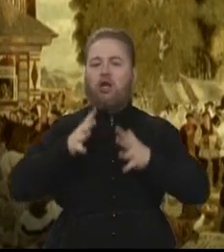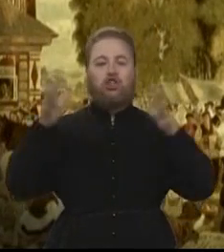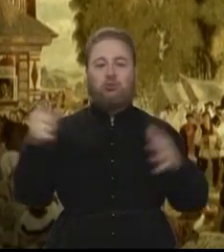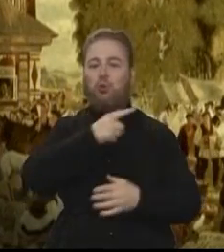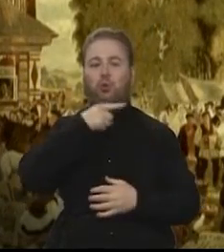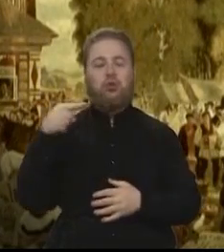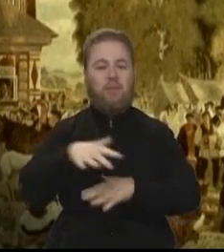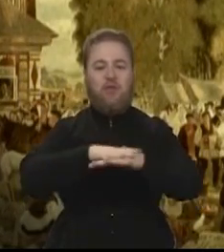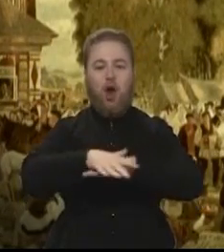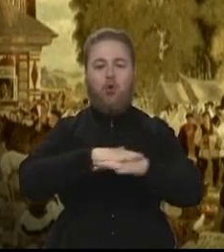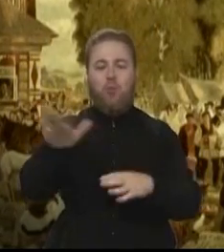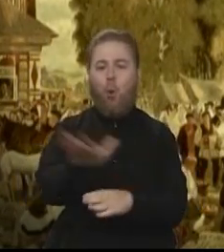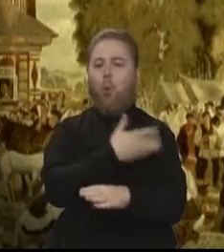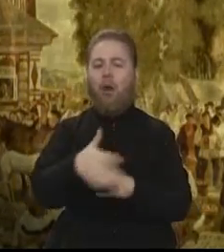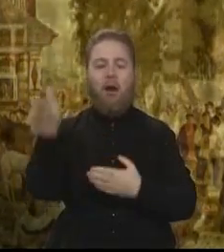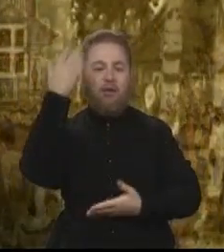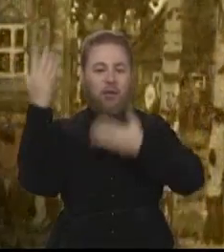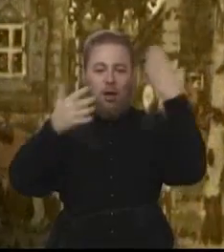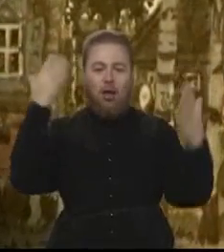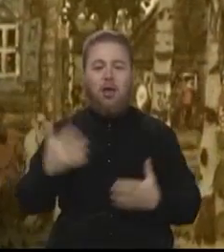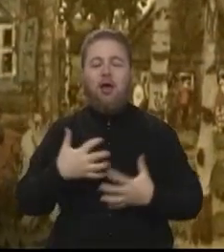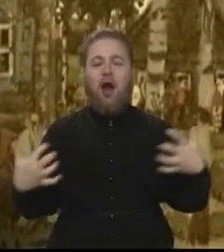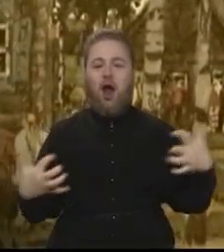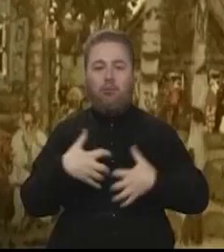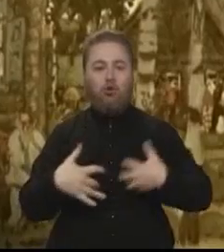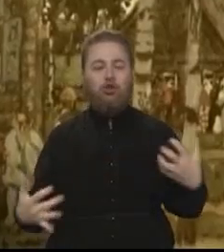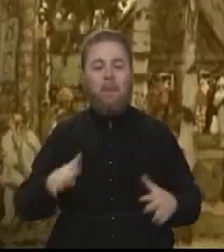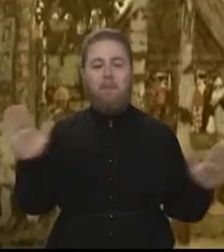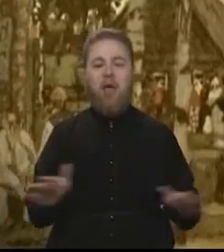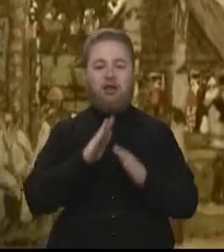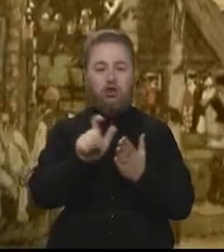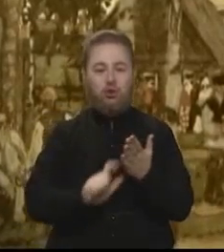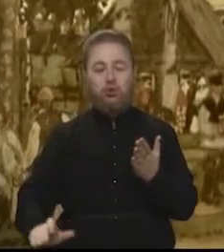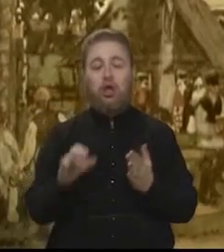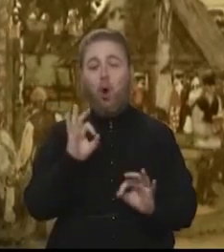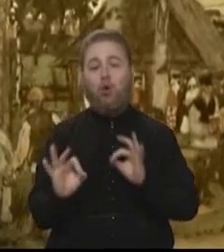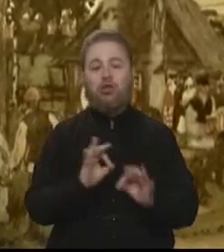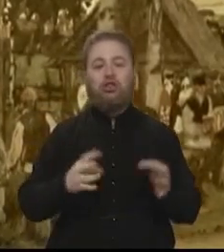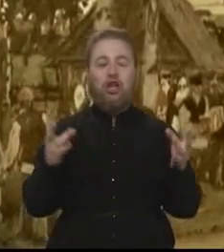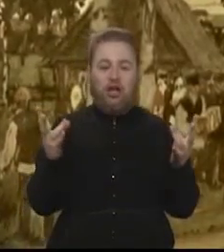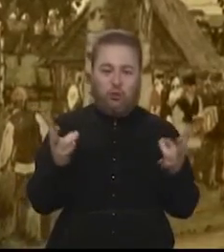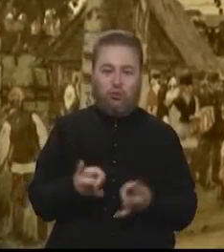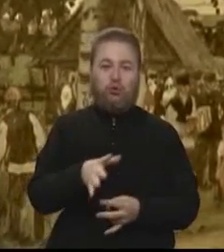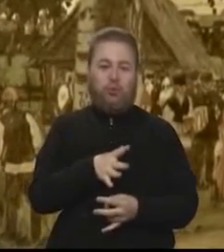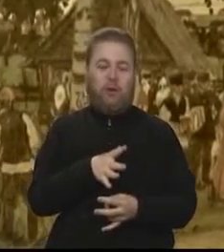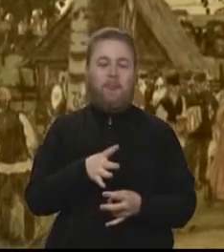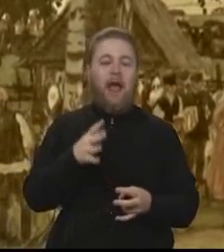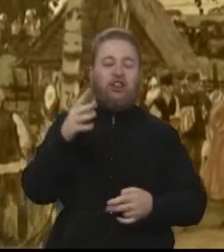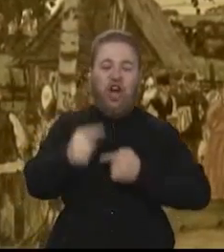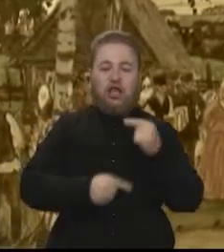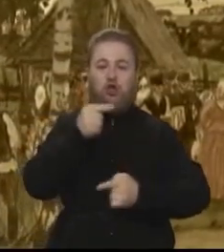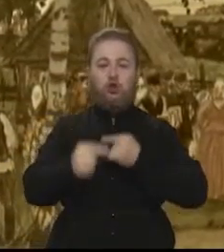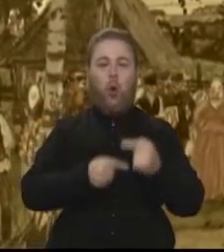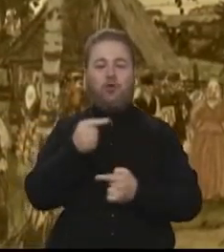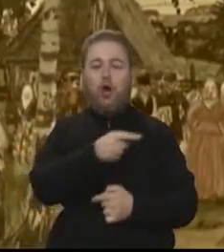русским народным гулянием. Играла гармошка, пелись частушки. Ну, конечно, не обходилось и без традиционных